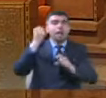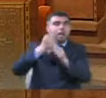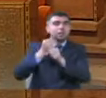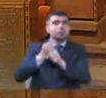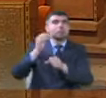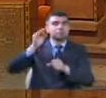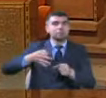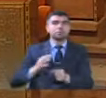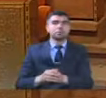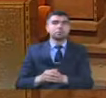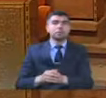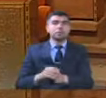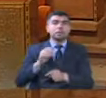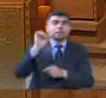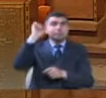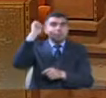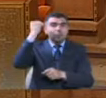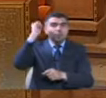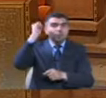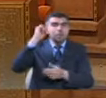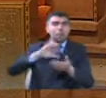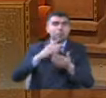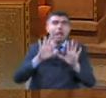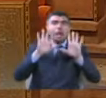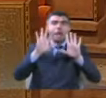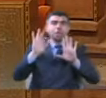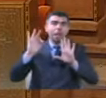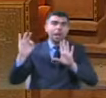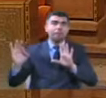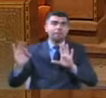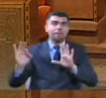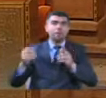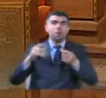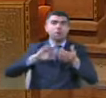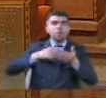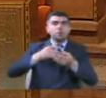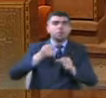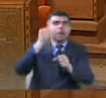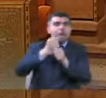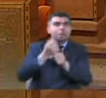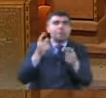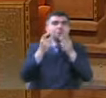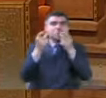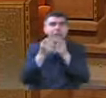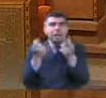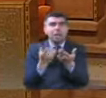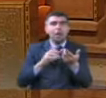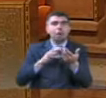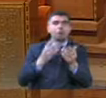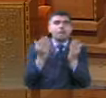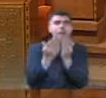يخص التكوين، عملنا تكوين ديال 10,000 ديال الناس اللي المفروض يمشيوا يشتغلوا في القطاع الخاص في